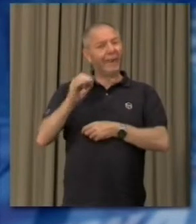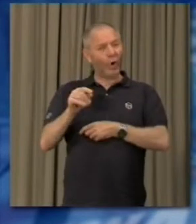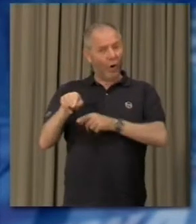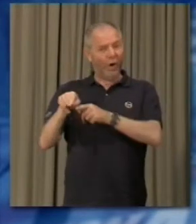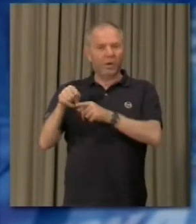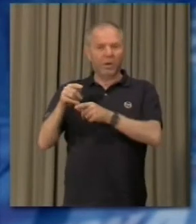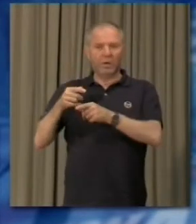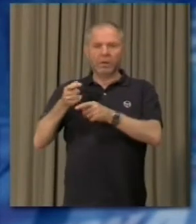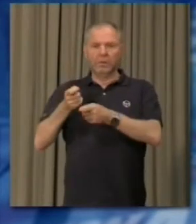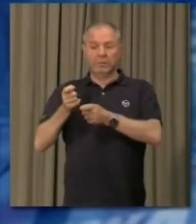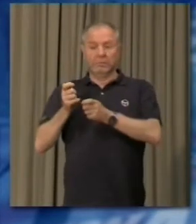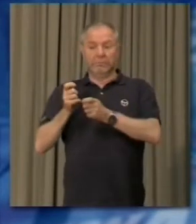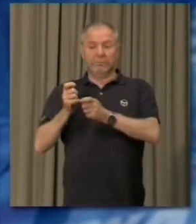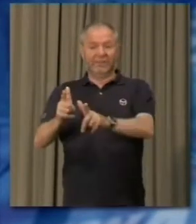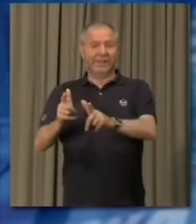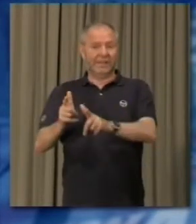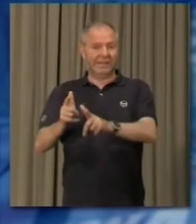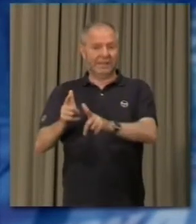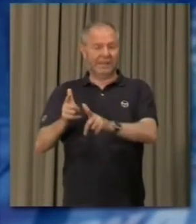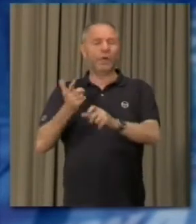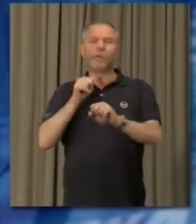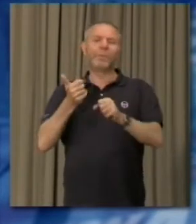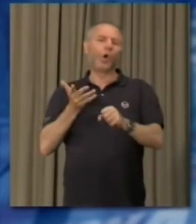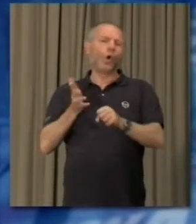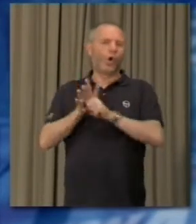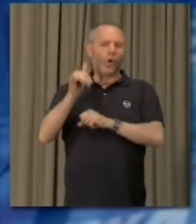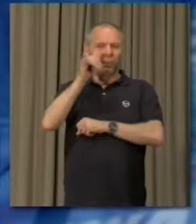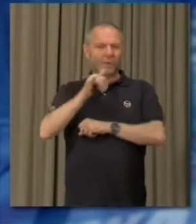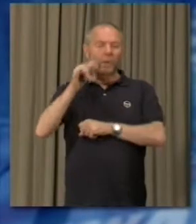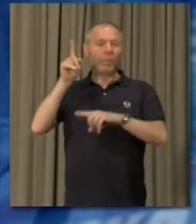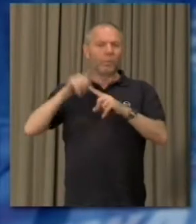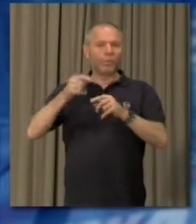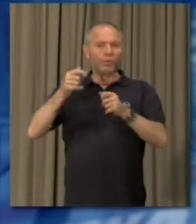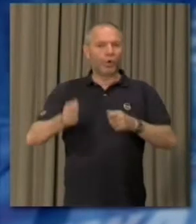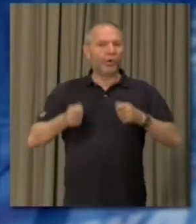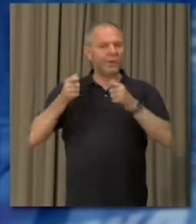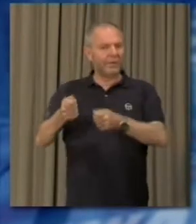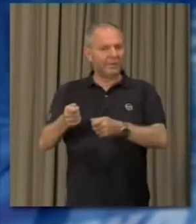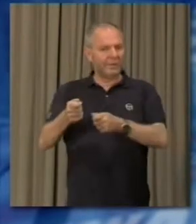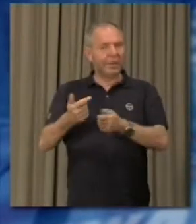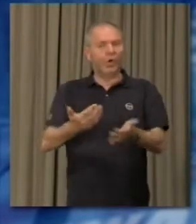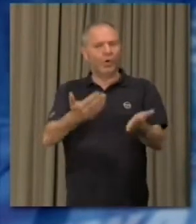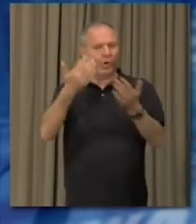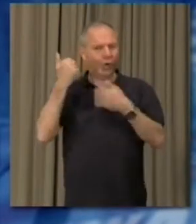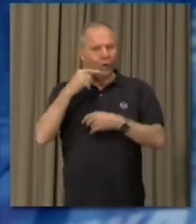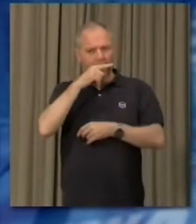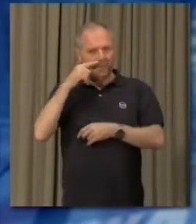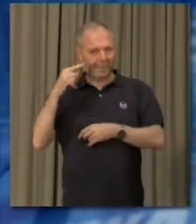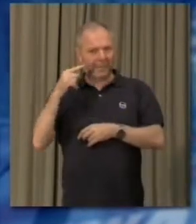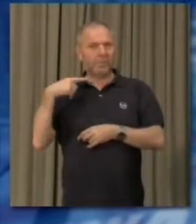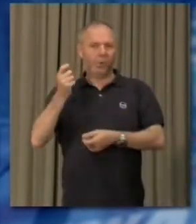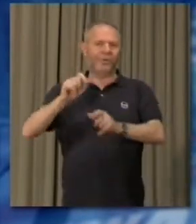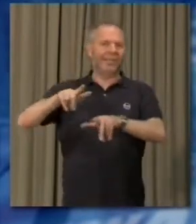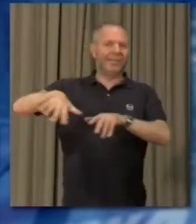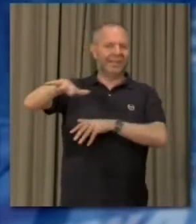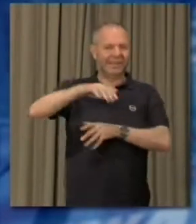quest'ultimi offrissero, oltre alla copertura per i traffici illeciti, anche i capitali da investire nell'acquisto delle sostanze stupefacenti. Gli